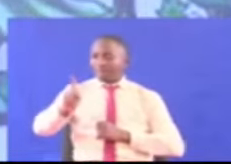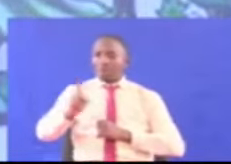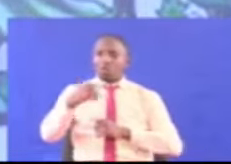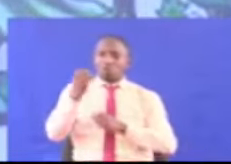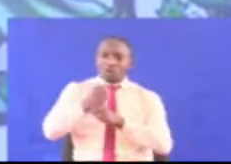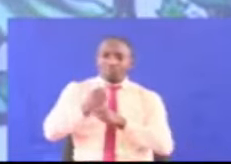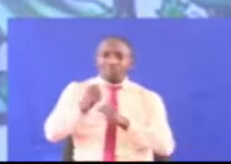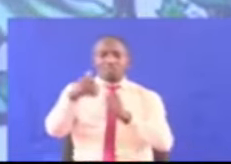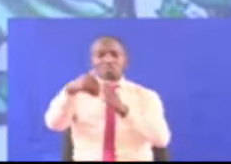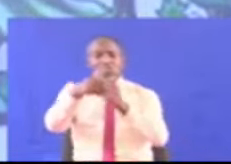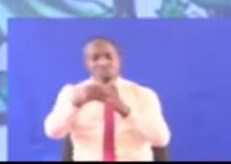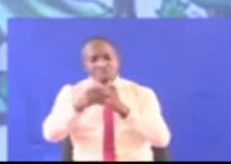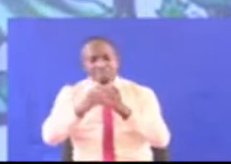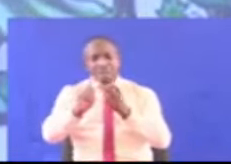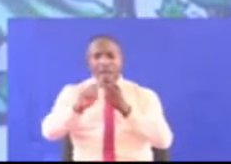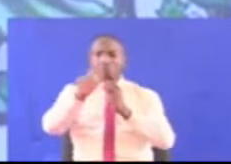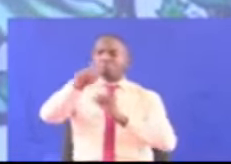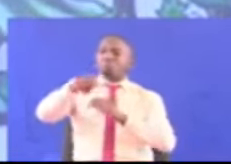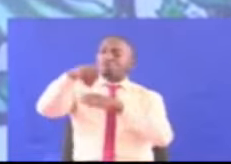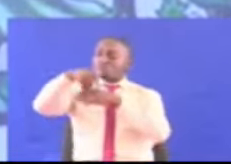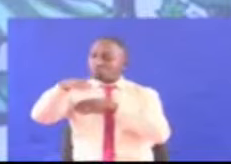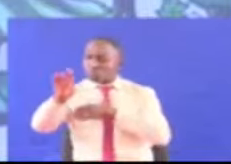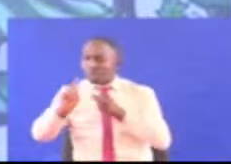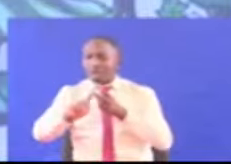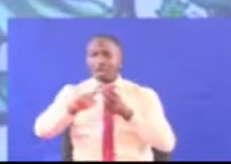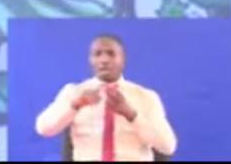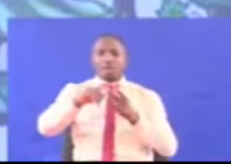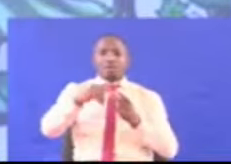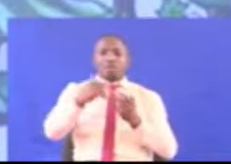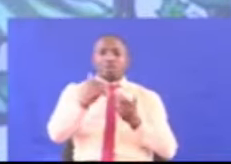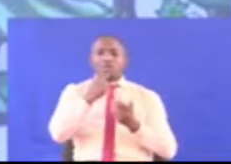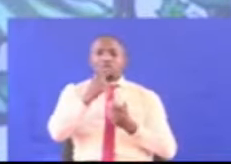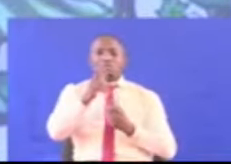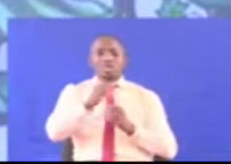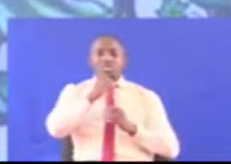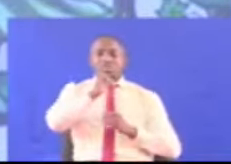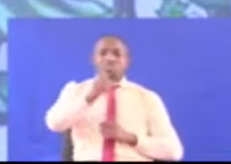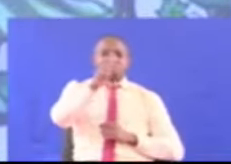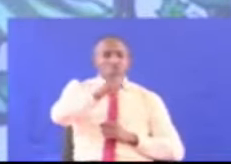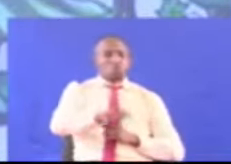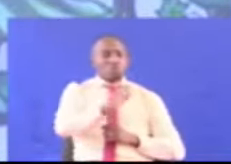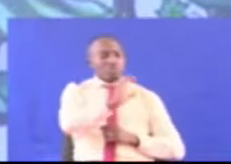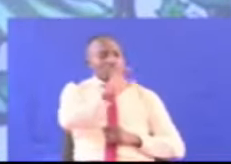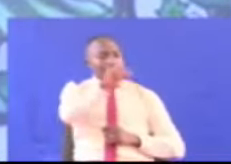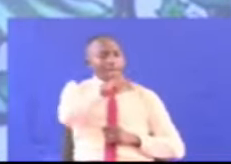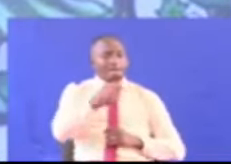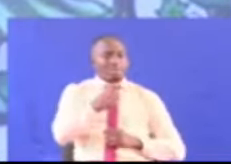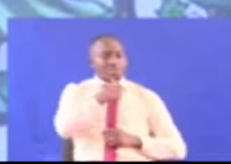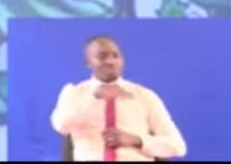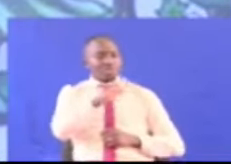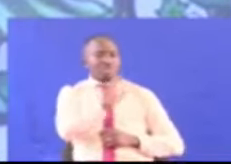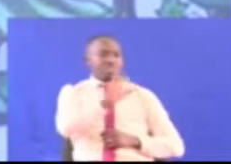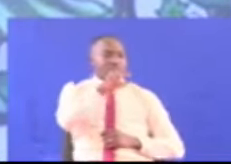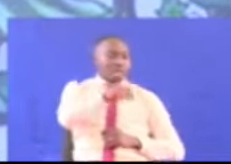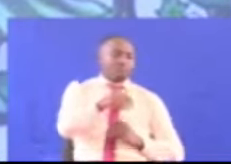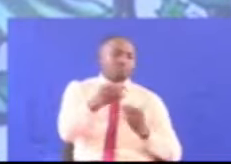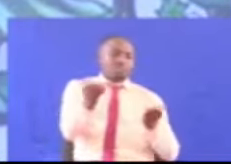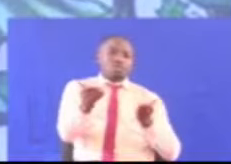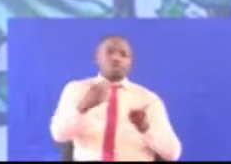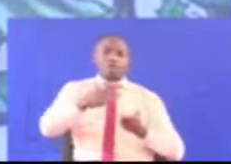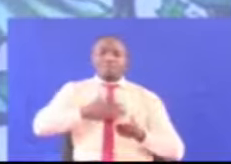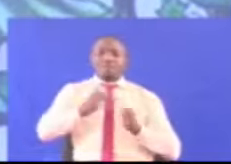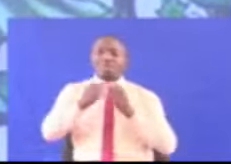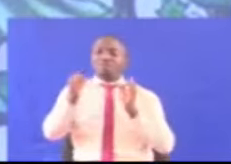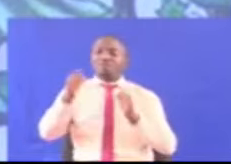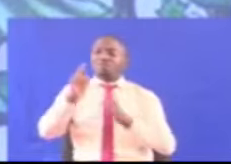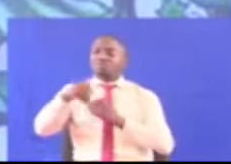uzembe, kwa kutumwa au kwa kusema spika huyu ni wa CCM, mimi siipendi CCM, sasa ungependa